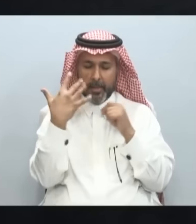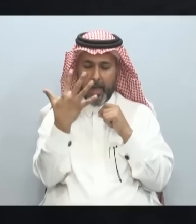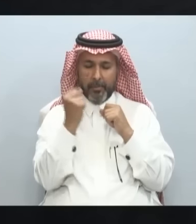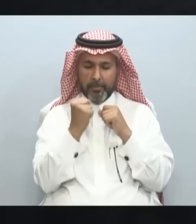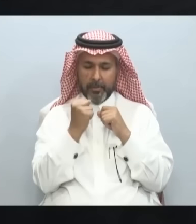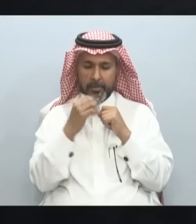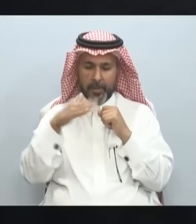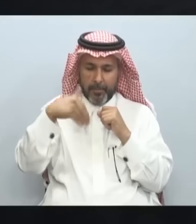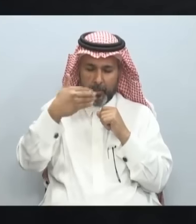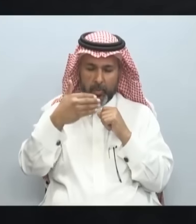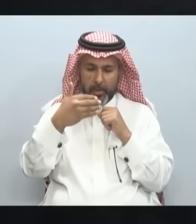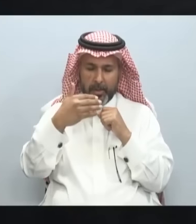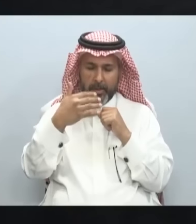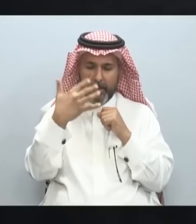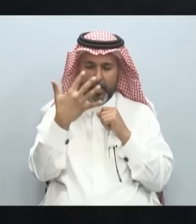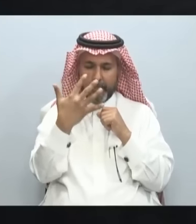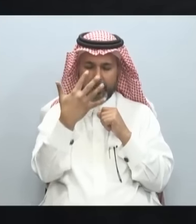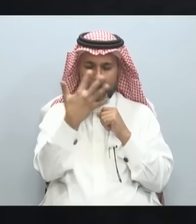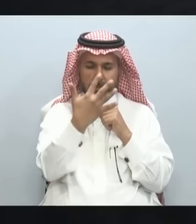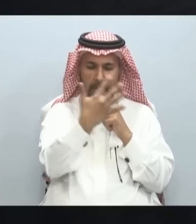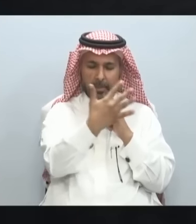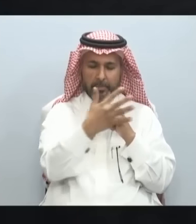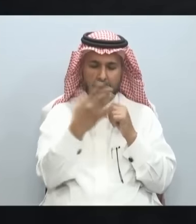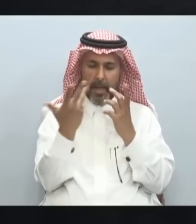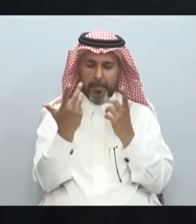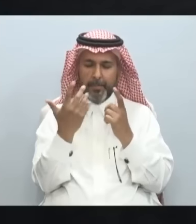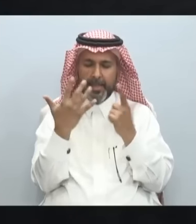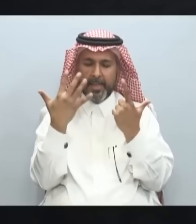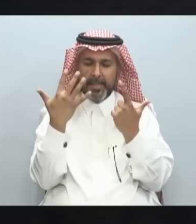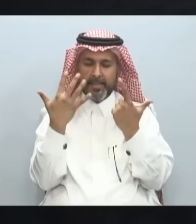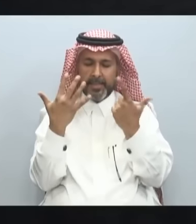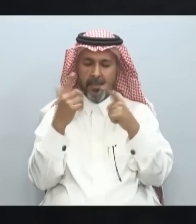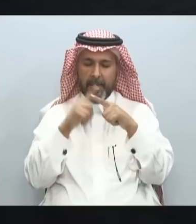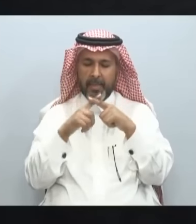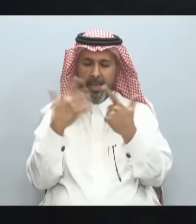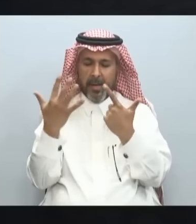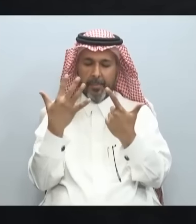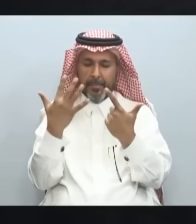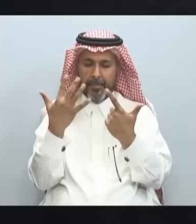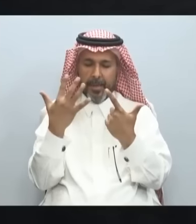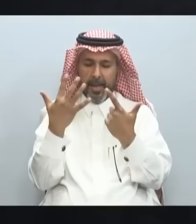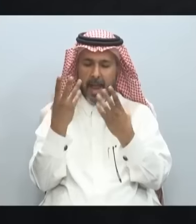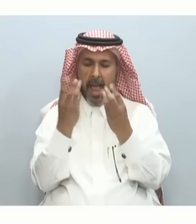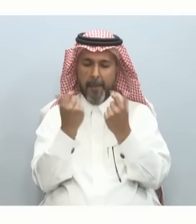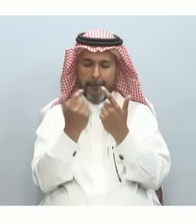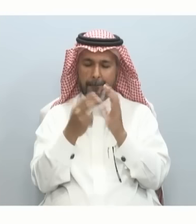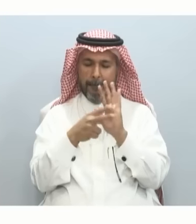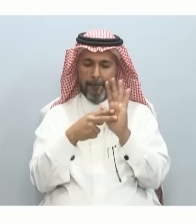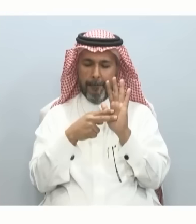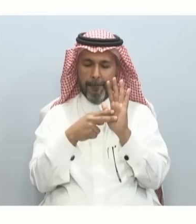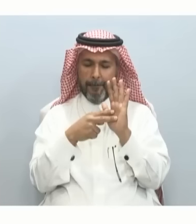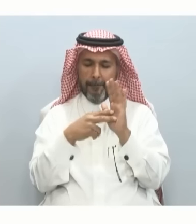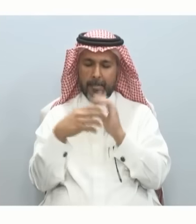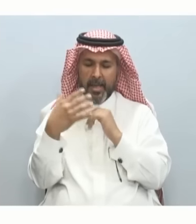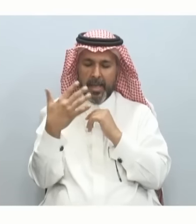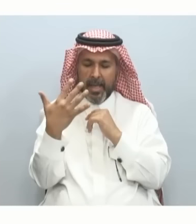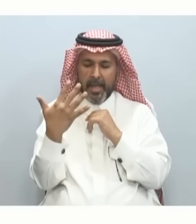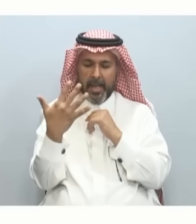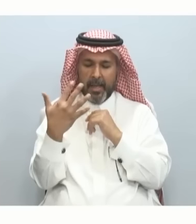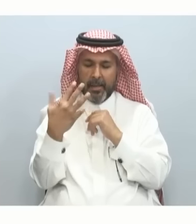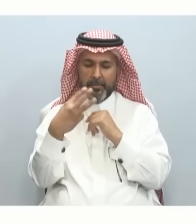سبعه ايام اذا ساقوم ضرب خمس عدد صلوات اليوم في عدد الايام اذا ابنائي وبناتي نقول هنا